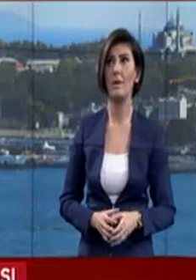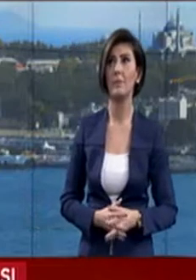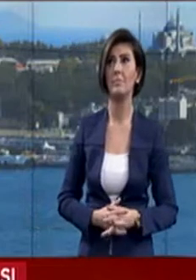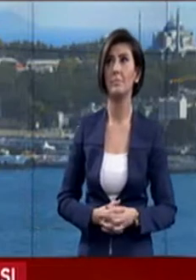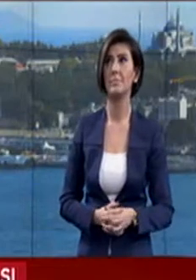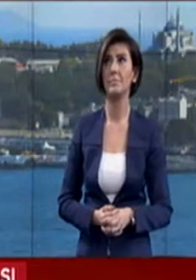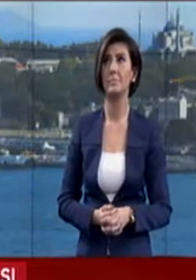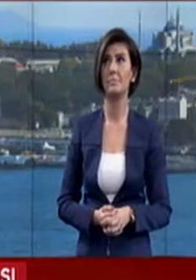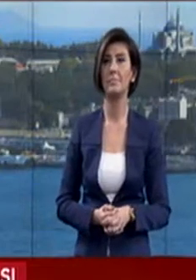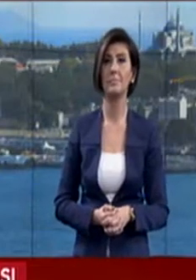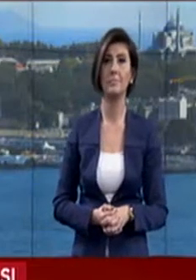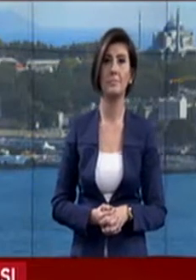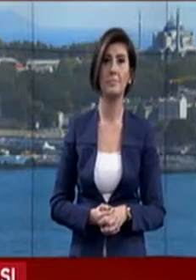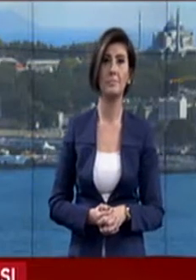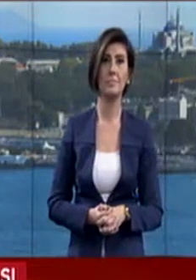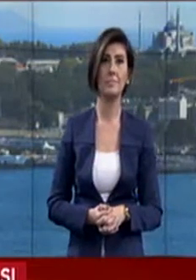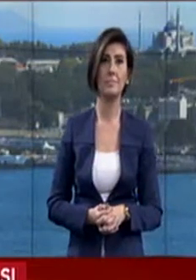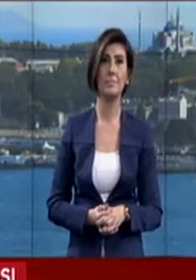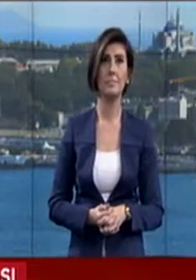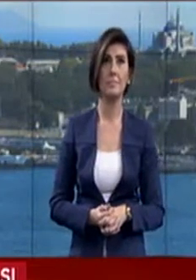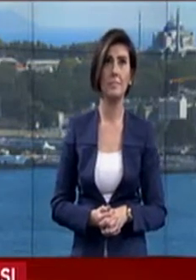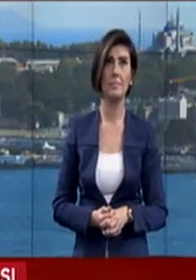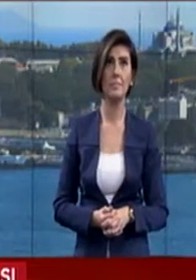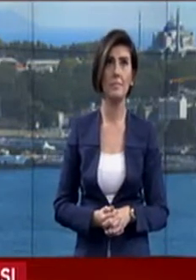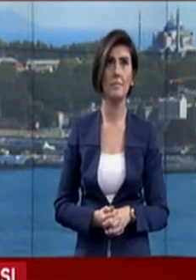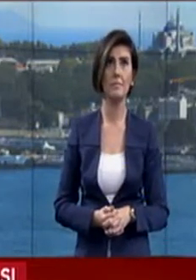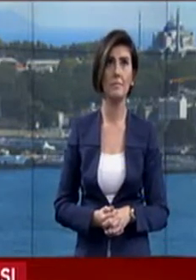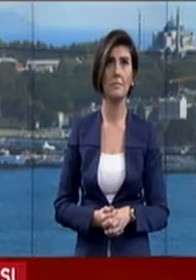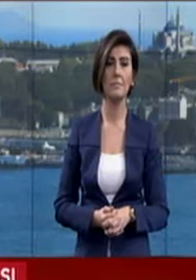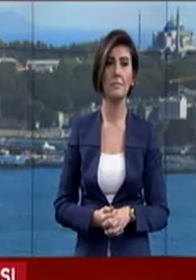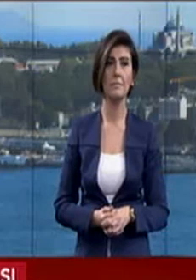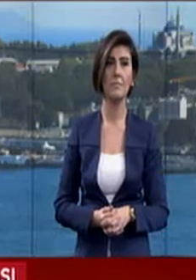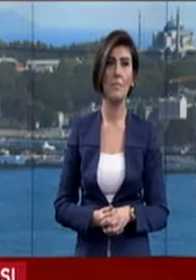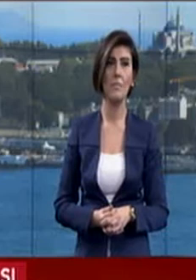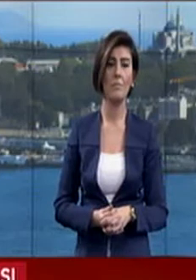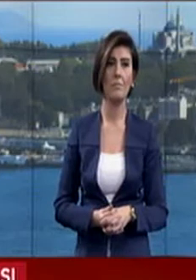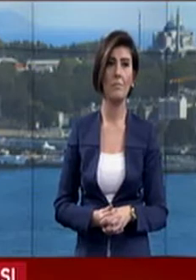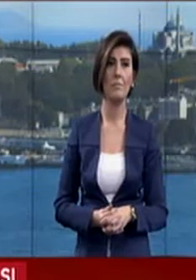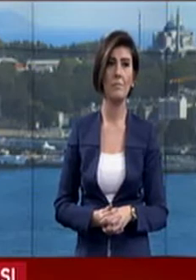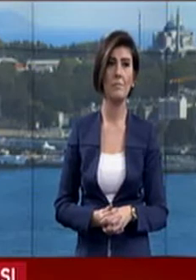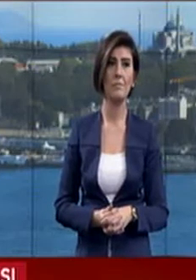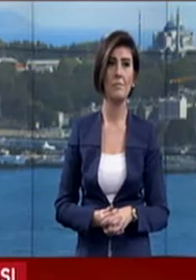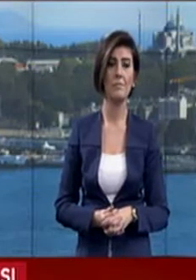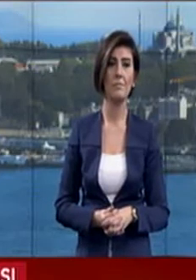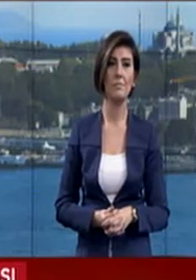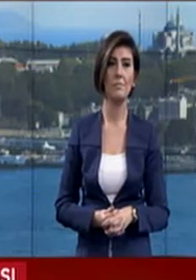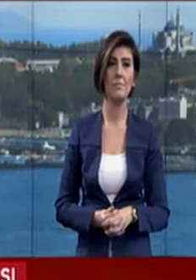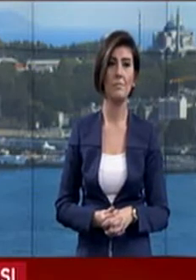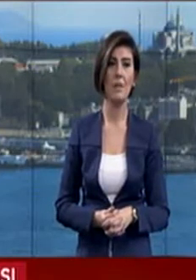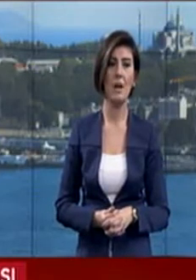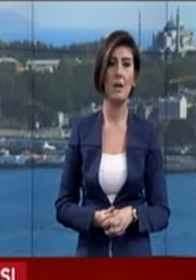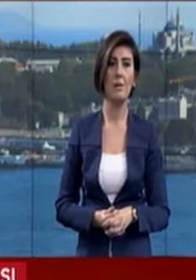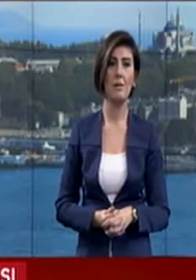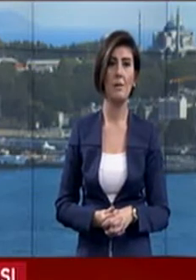bugün ikinci duruşması yapılıyor. 122 sanıklı dava. Arka planda bulunan Çağlayan'daki İstanbul Adalet Sarayı'nda 14. Ağır